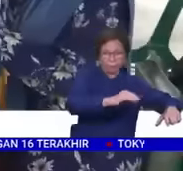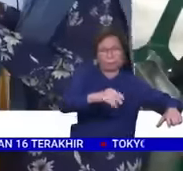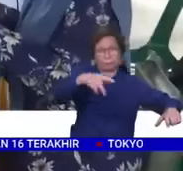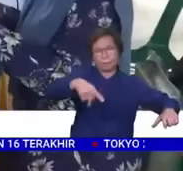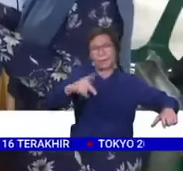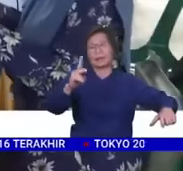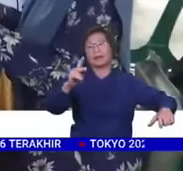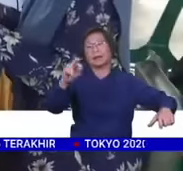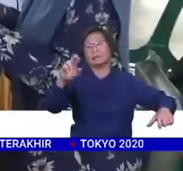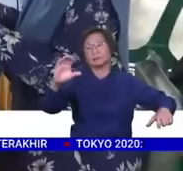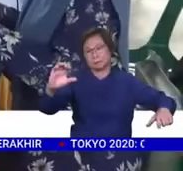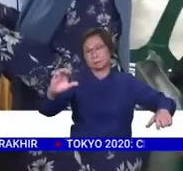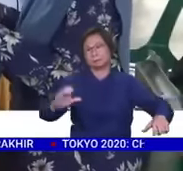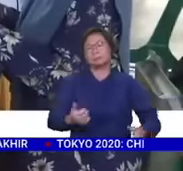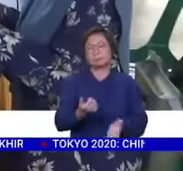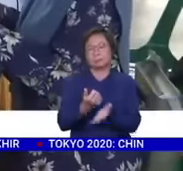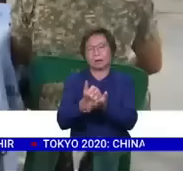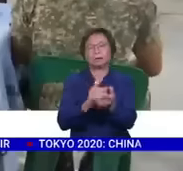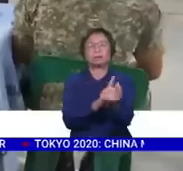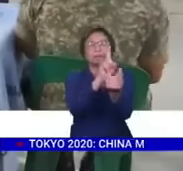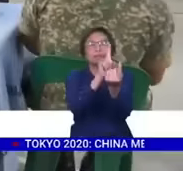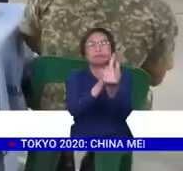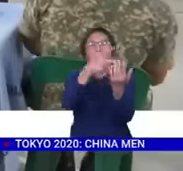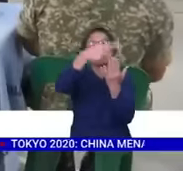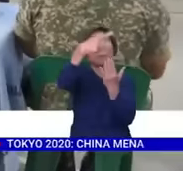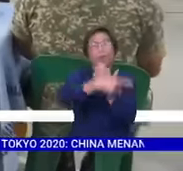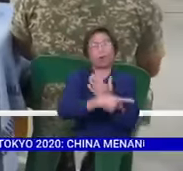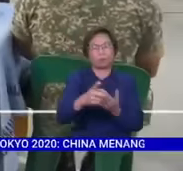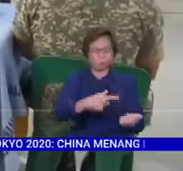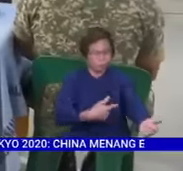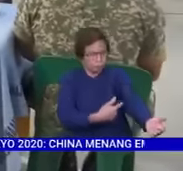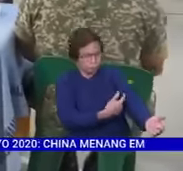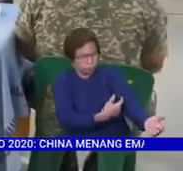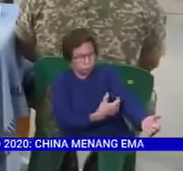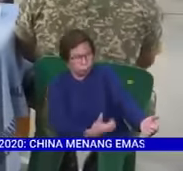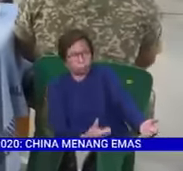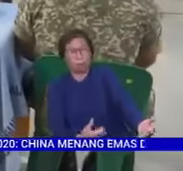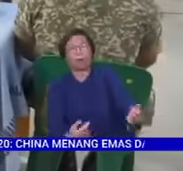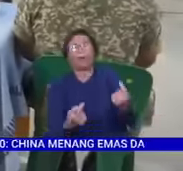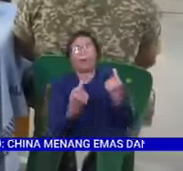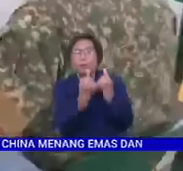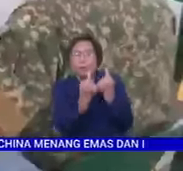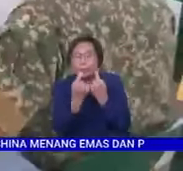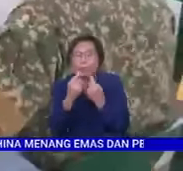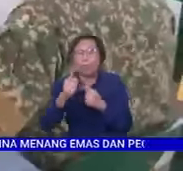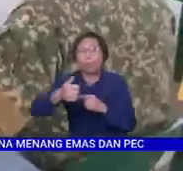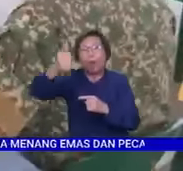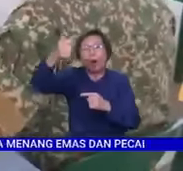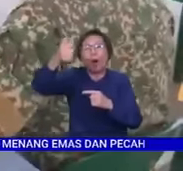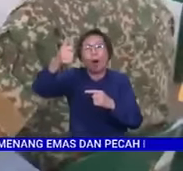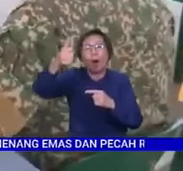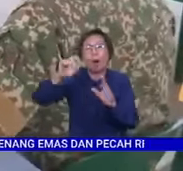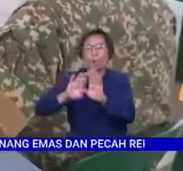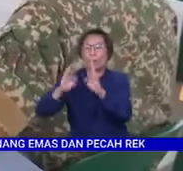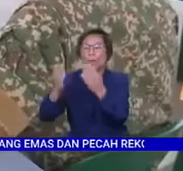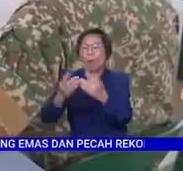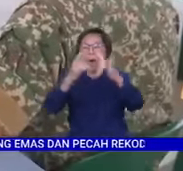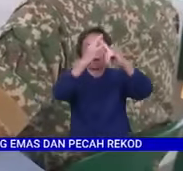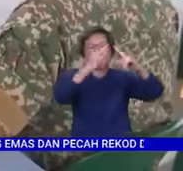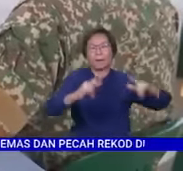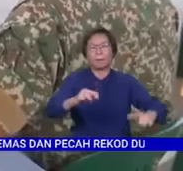sih beliau ditemui pada program Derma darah sepenuh hari ulang tahun pertama brigette